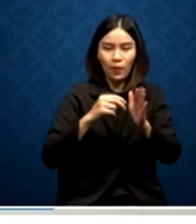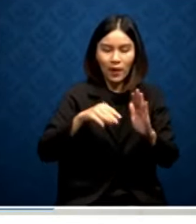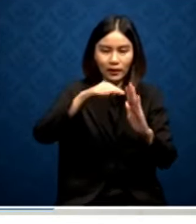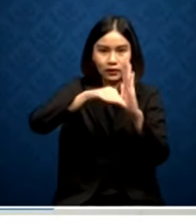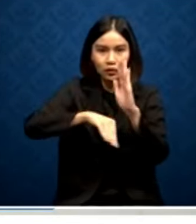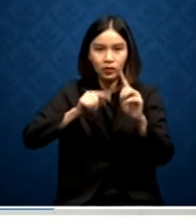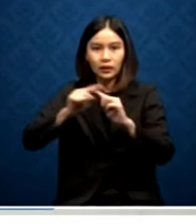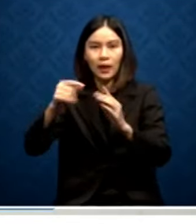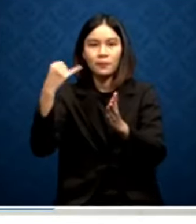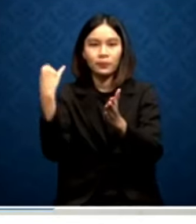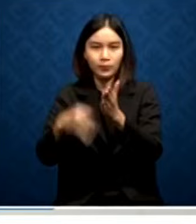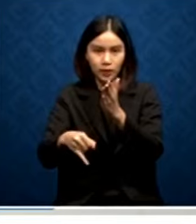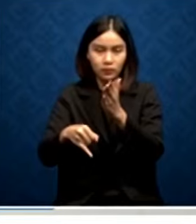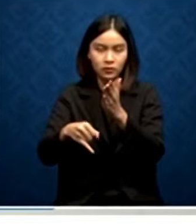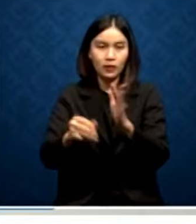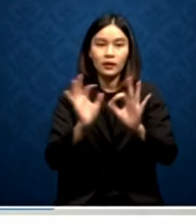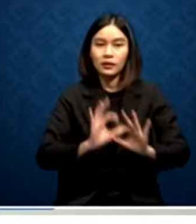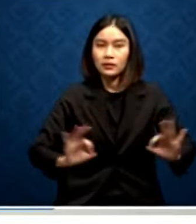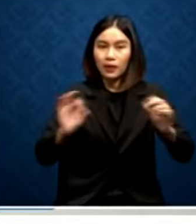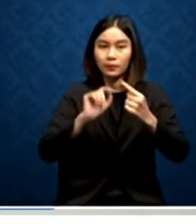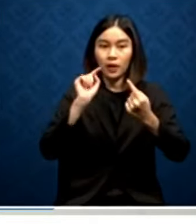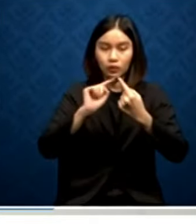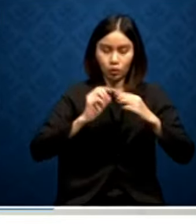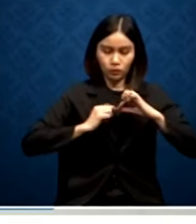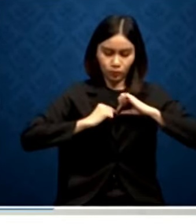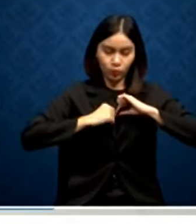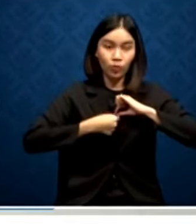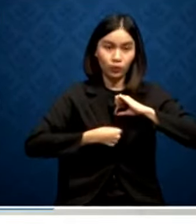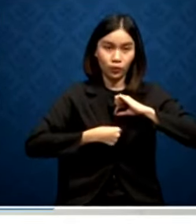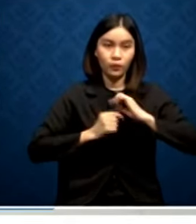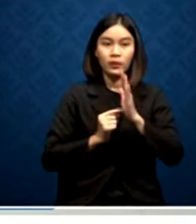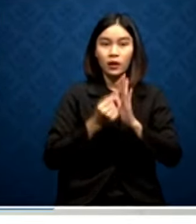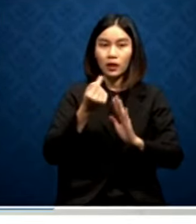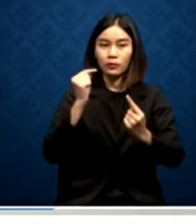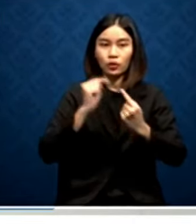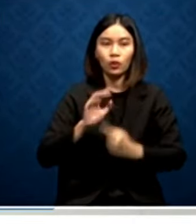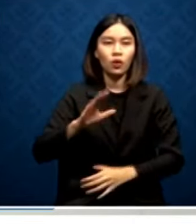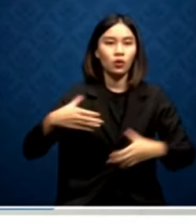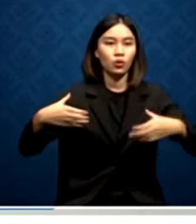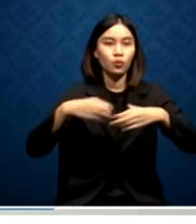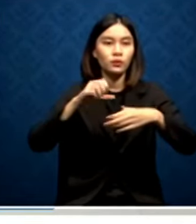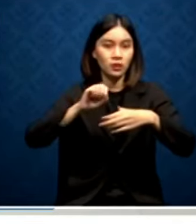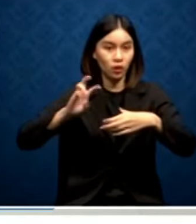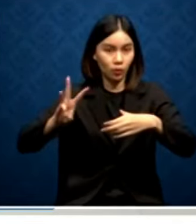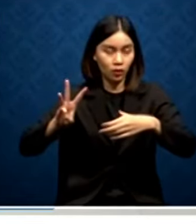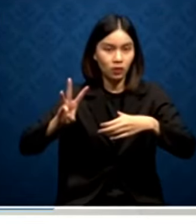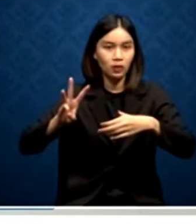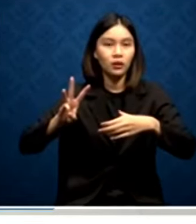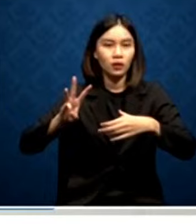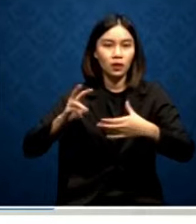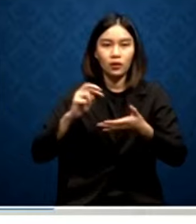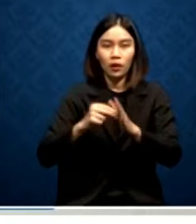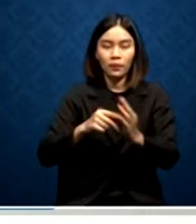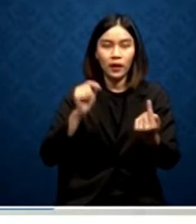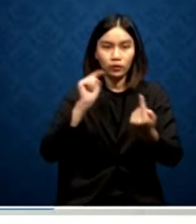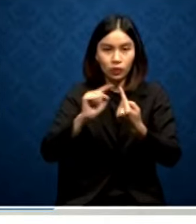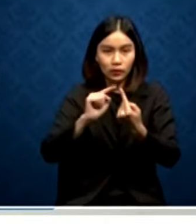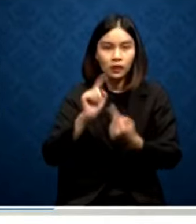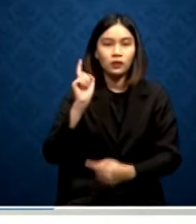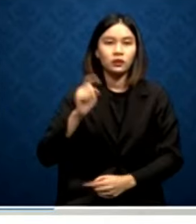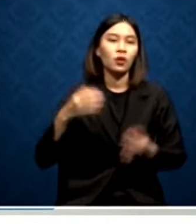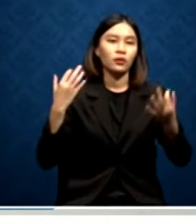ครับดังนั้นการกัดกระดุมเม็ดแรกของท่านวุฒิสมาชิกคือการที่เราต้องเป็น